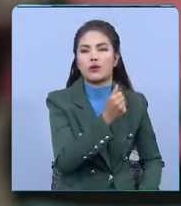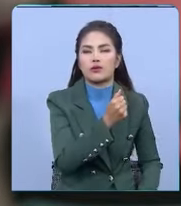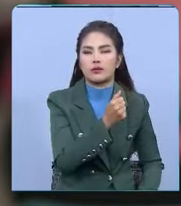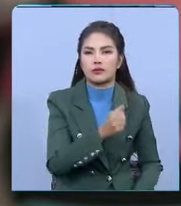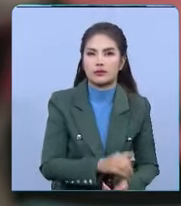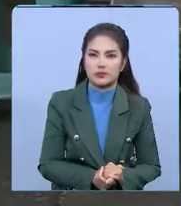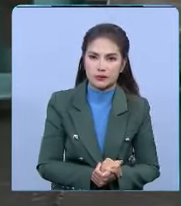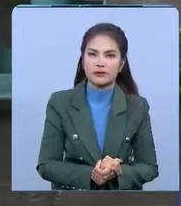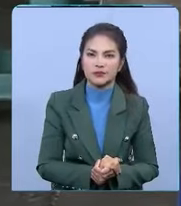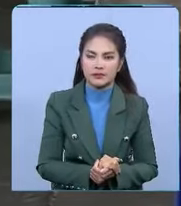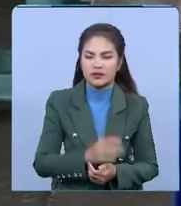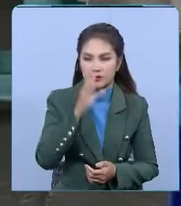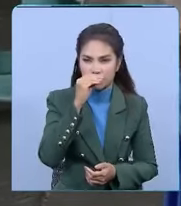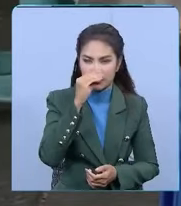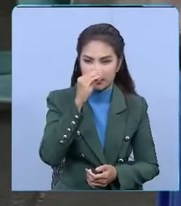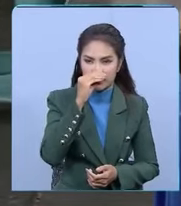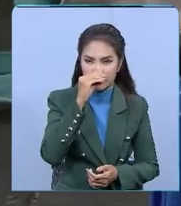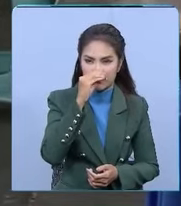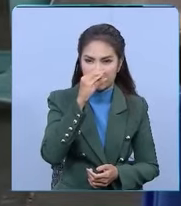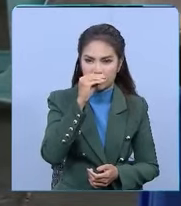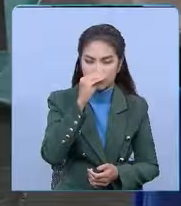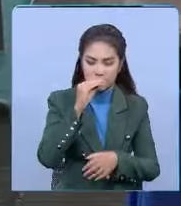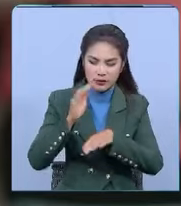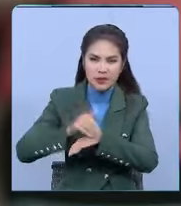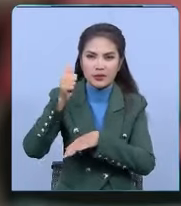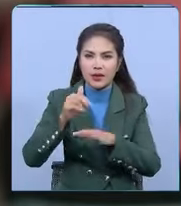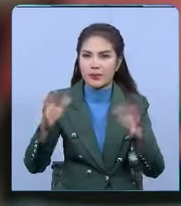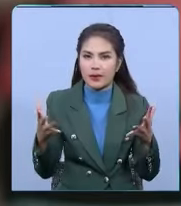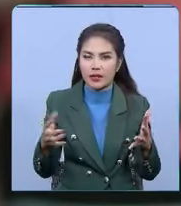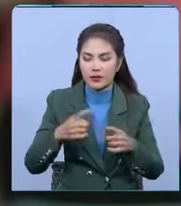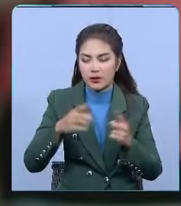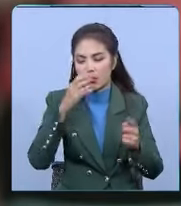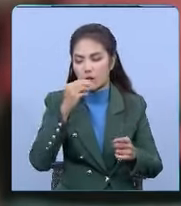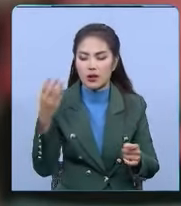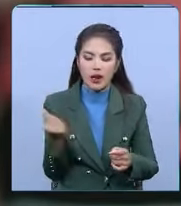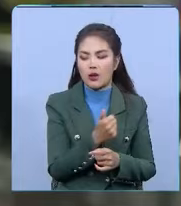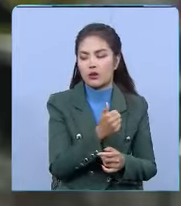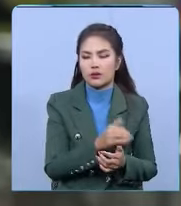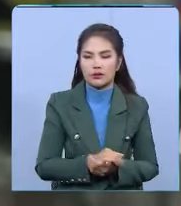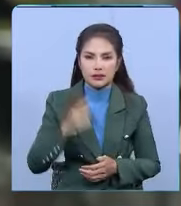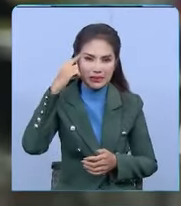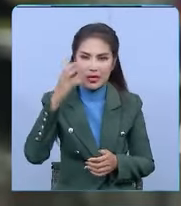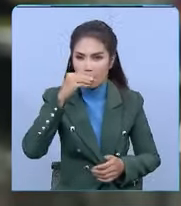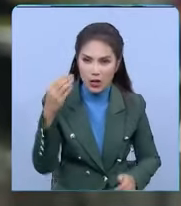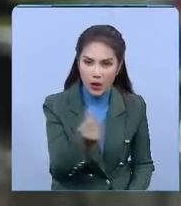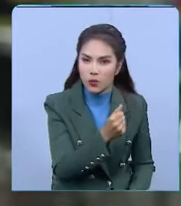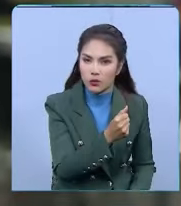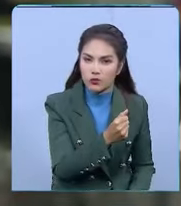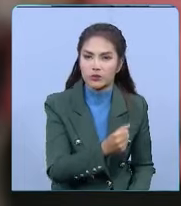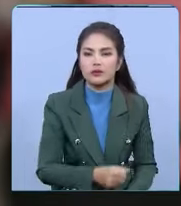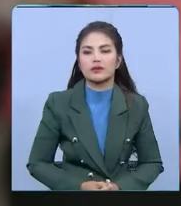นะครับแต่พูดเนี่ยจะผมพูดไม่เก่งแต่พูดเร็วคิดแล้วพูดเลยเดินช้าก็ผม